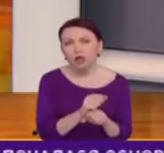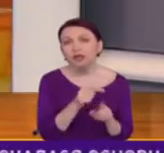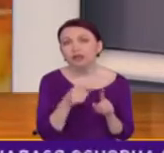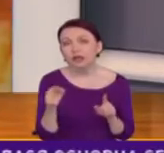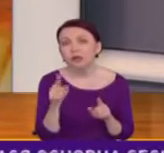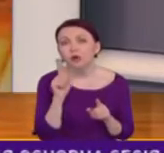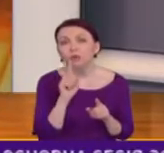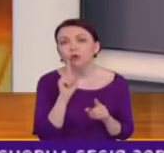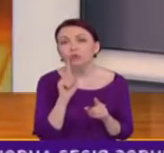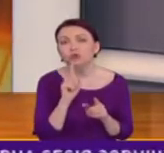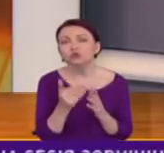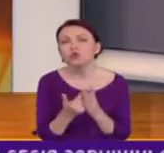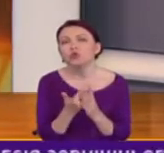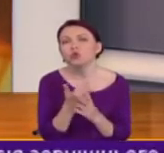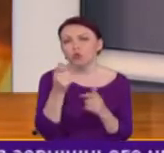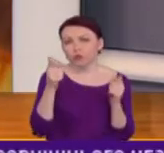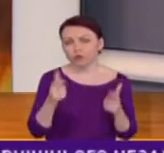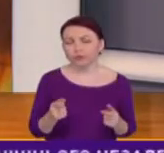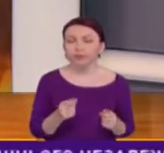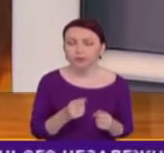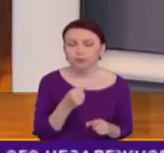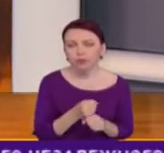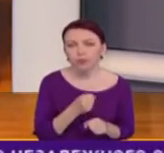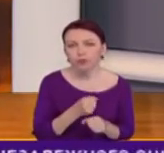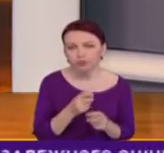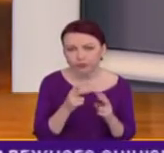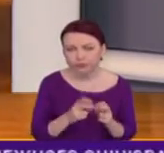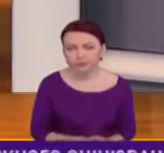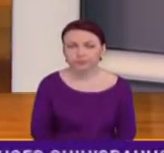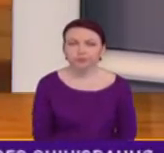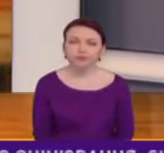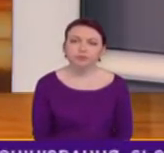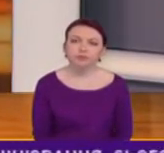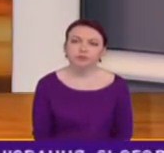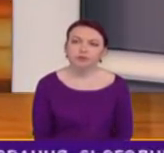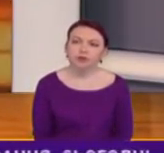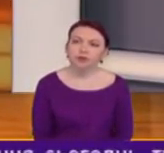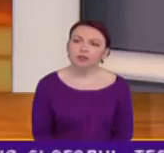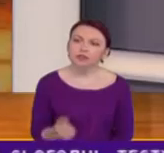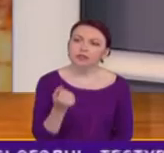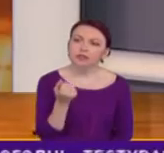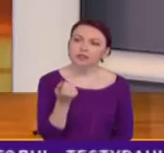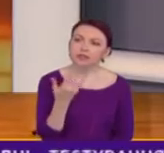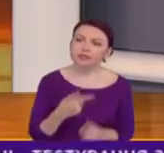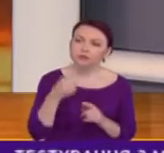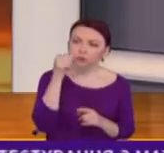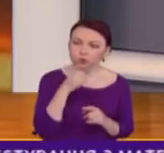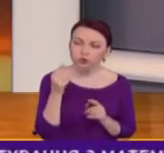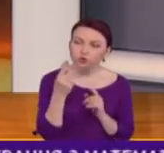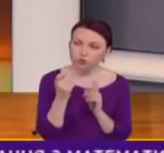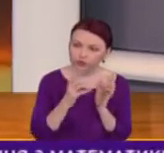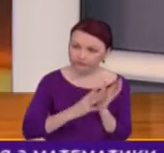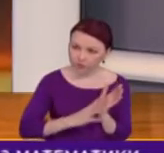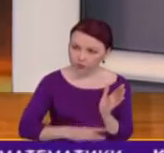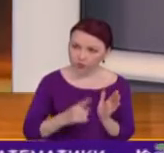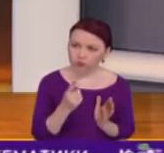буде встановлювати інвестор. Ми пропрацюємо цю адресу. Угу. А скільки ви зазначили зупинок має встановити інвестор цього року? 190.